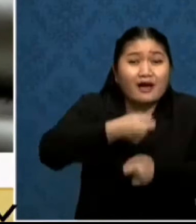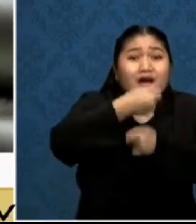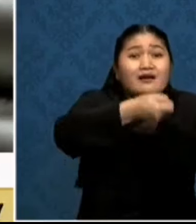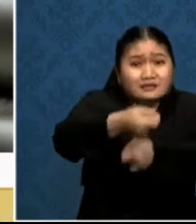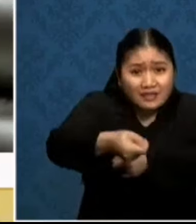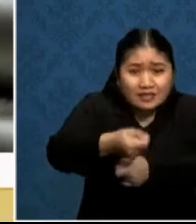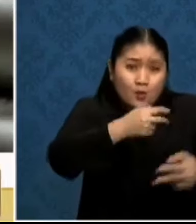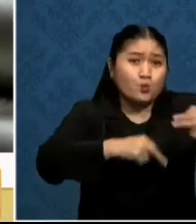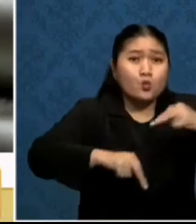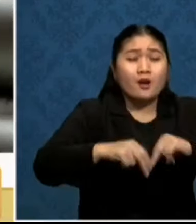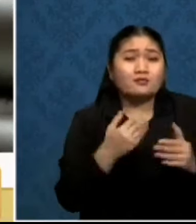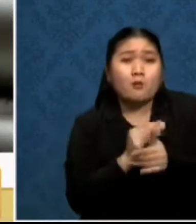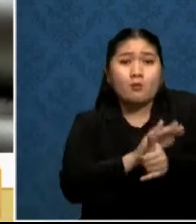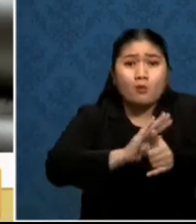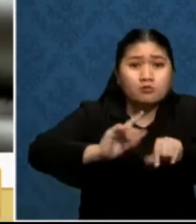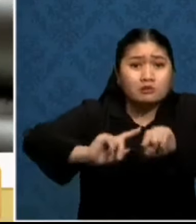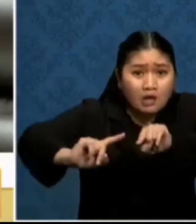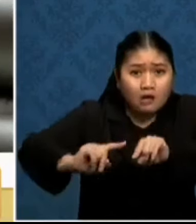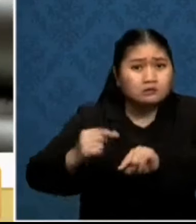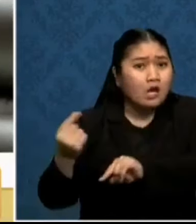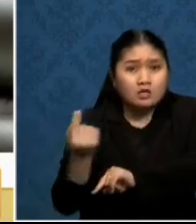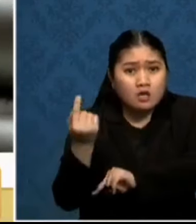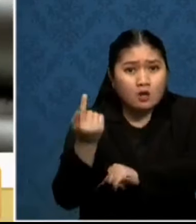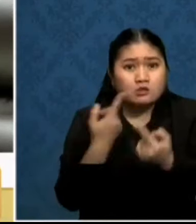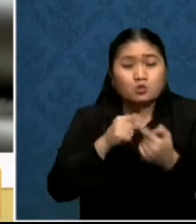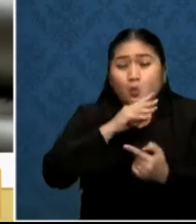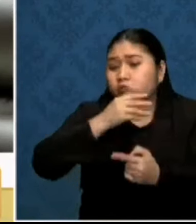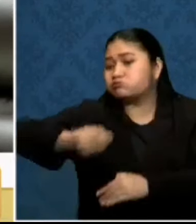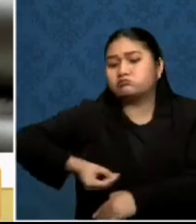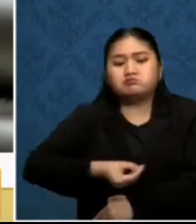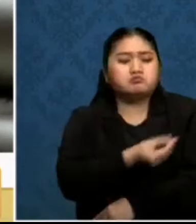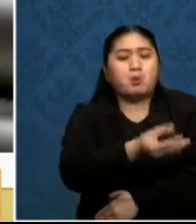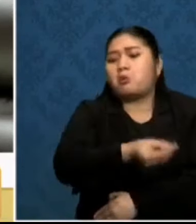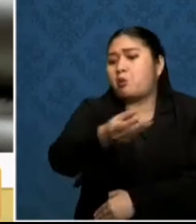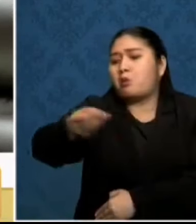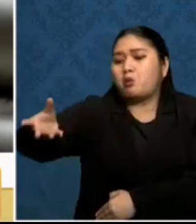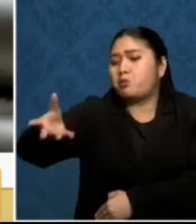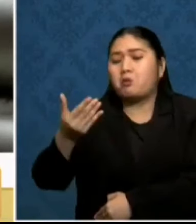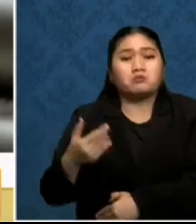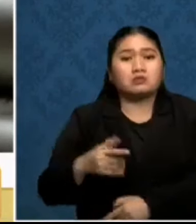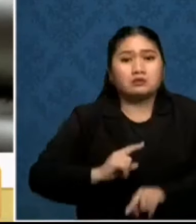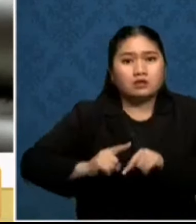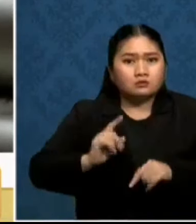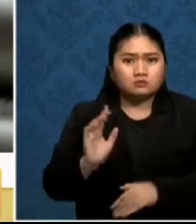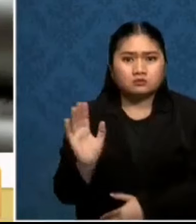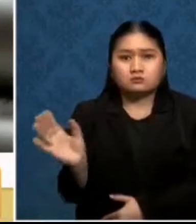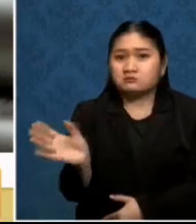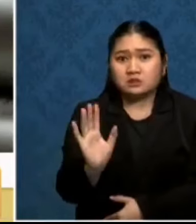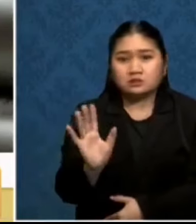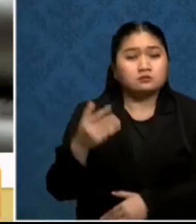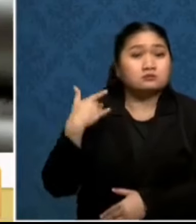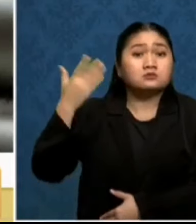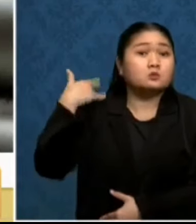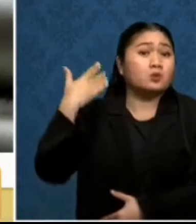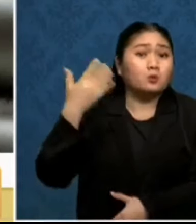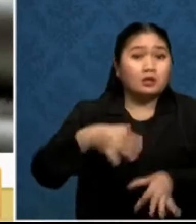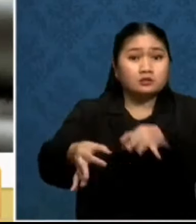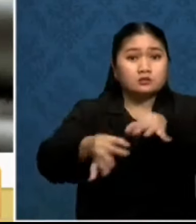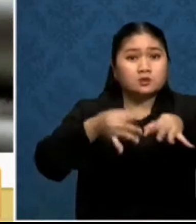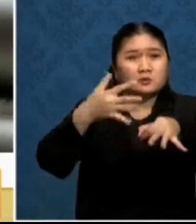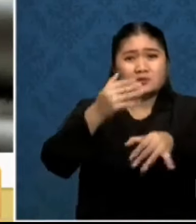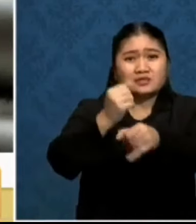เท่านั้นแต่จะเอามาแจกแบบเวี่ยงแหแบบเฮลิคอปเตอร์ Moneyที่ผมอภิปรายในเมื่อคราวที่แล้วมัน